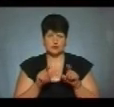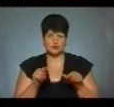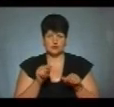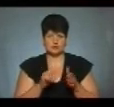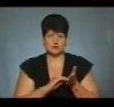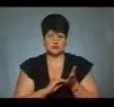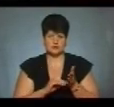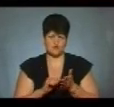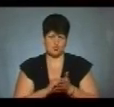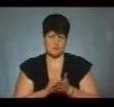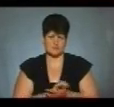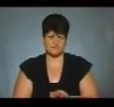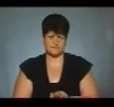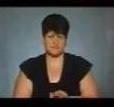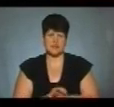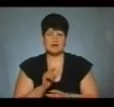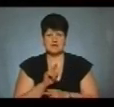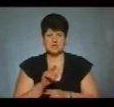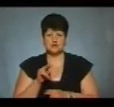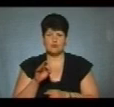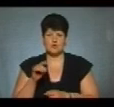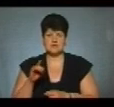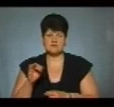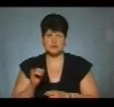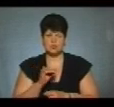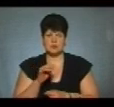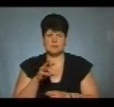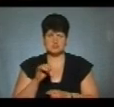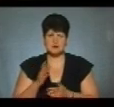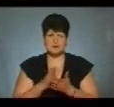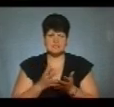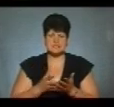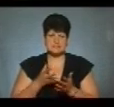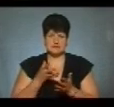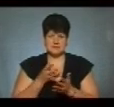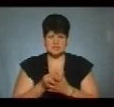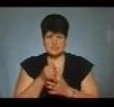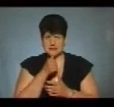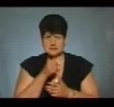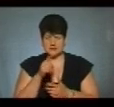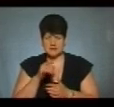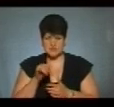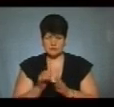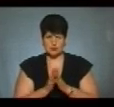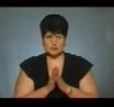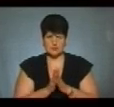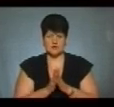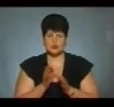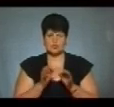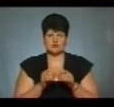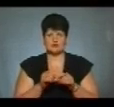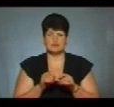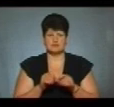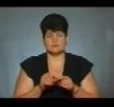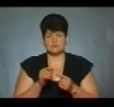в документах? Те, що позивач Юлія Мамчак має оплатити експертизу проекту землеустрою, про яку вона клопотала, суд визначив